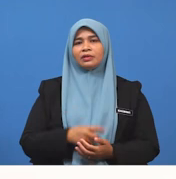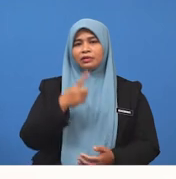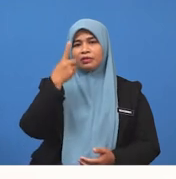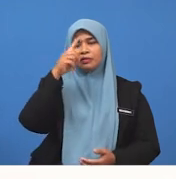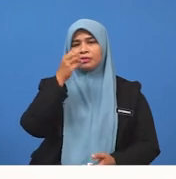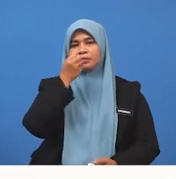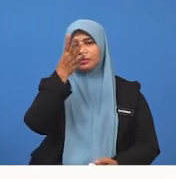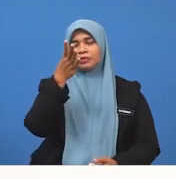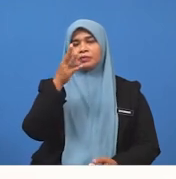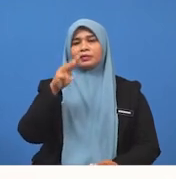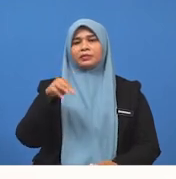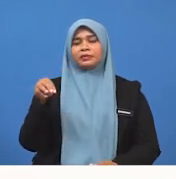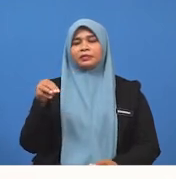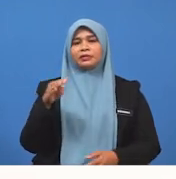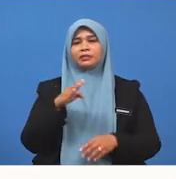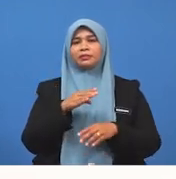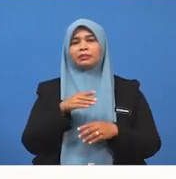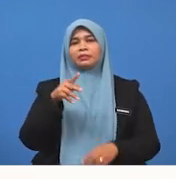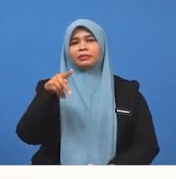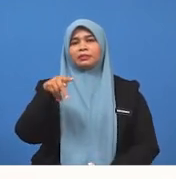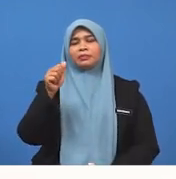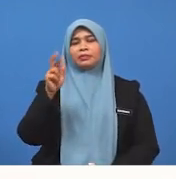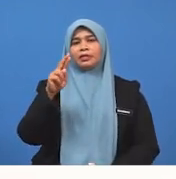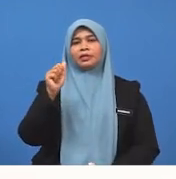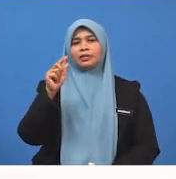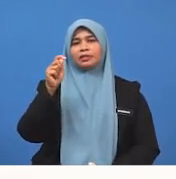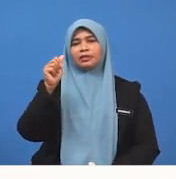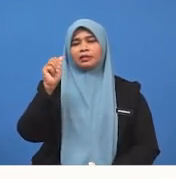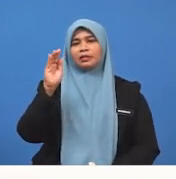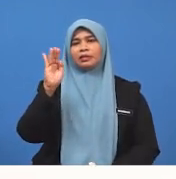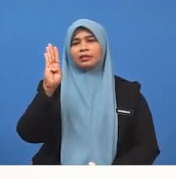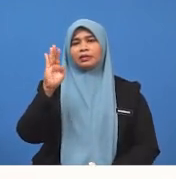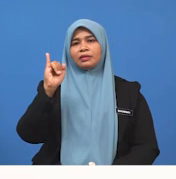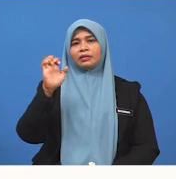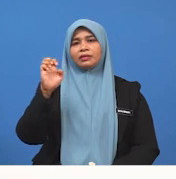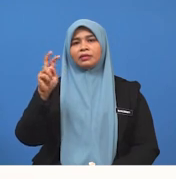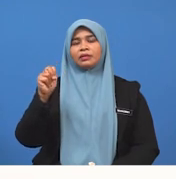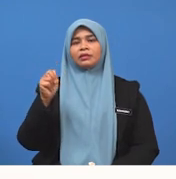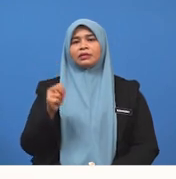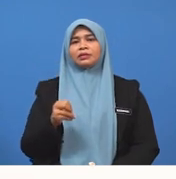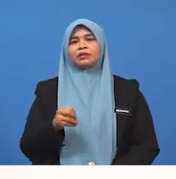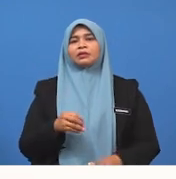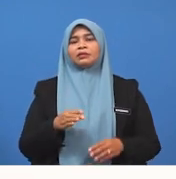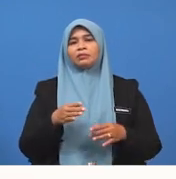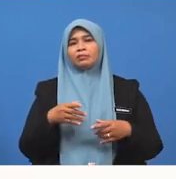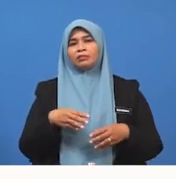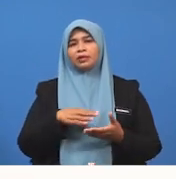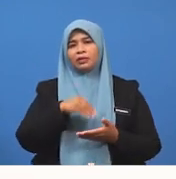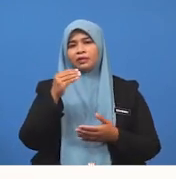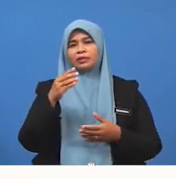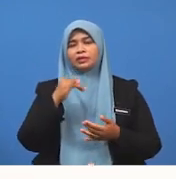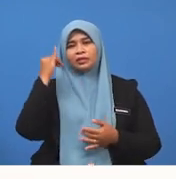maklumat murid-murid para tabiin mewarisi Ilmu Tafsir ini melalui para sahabat